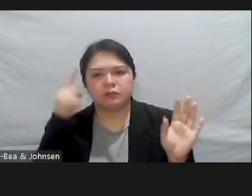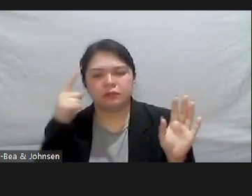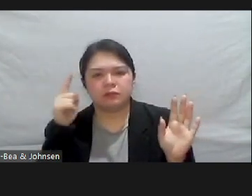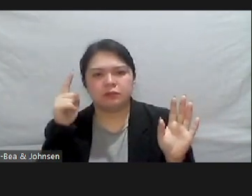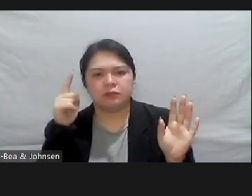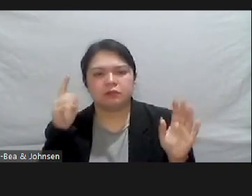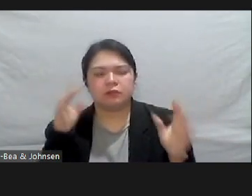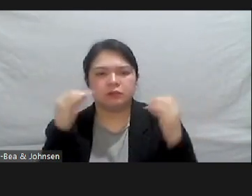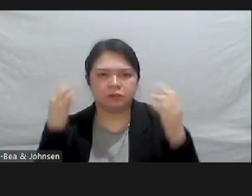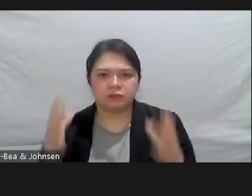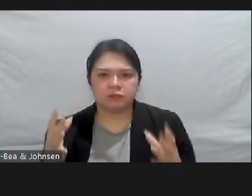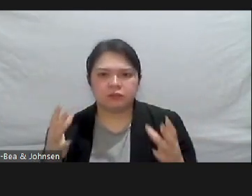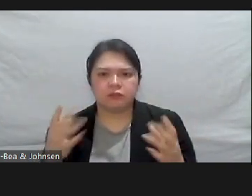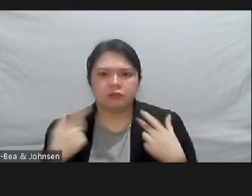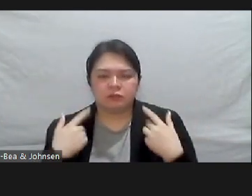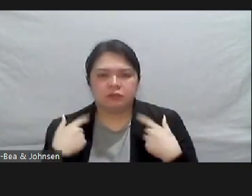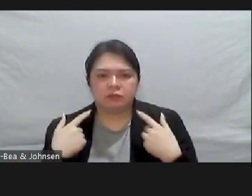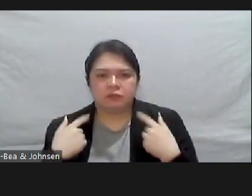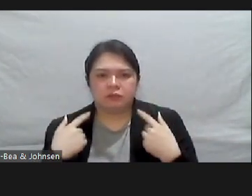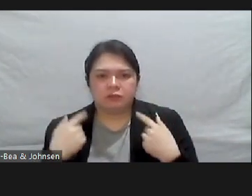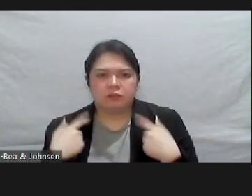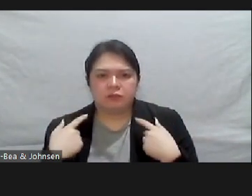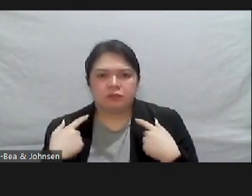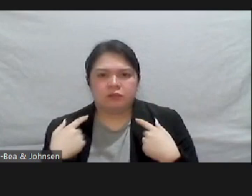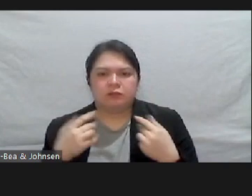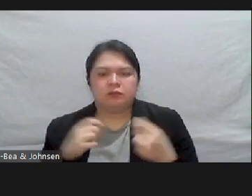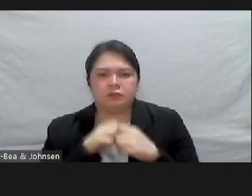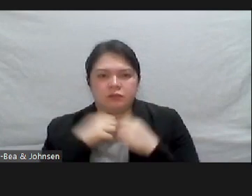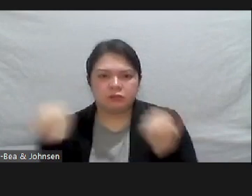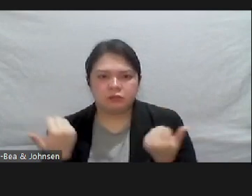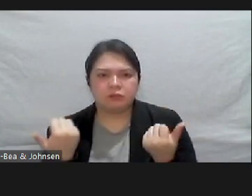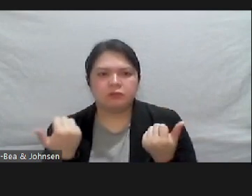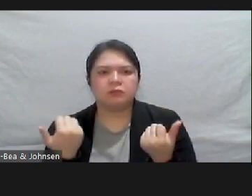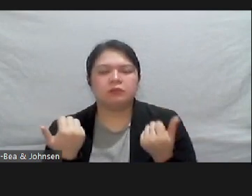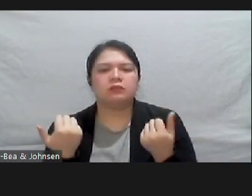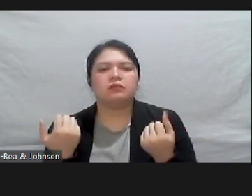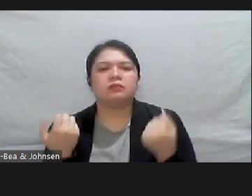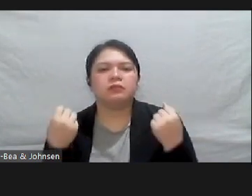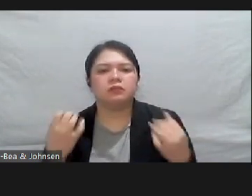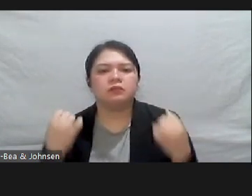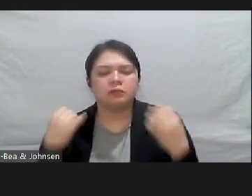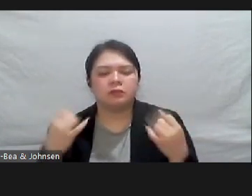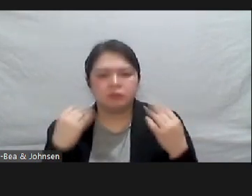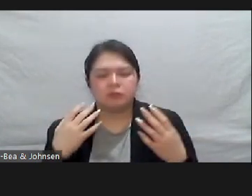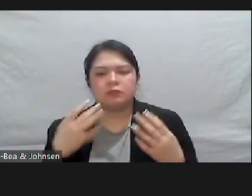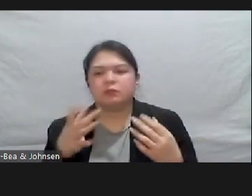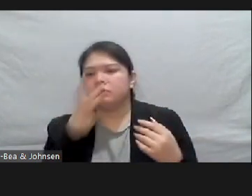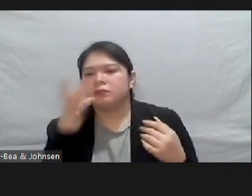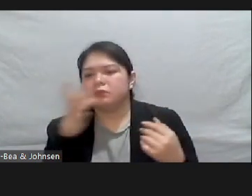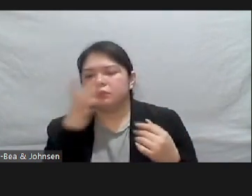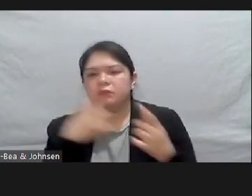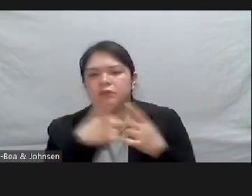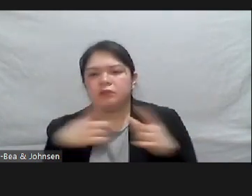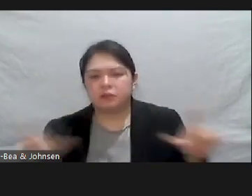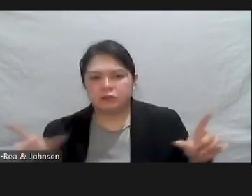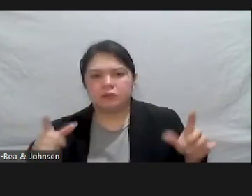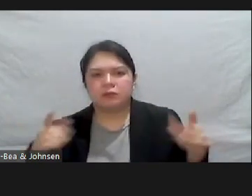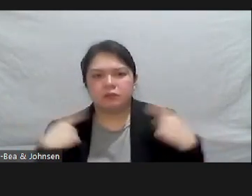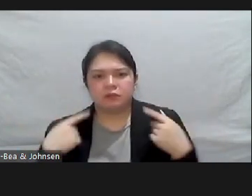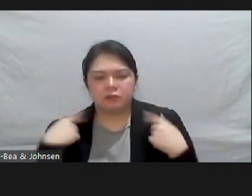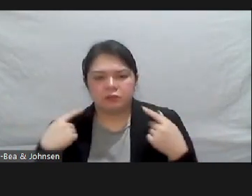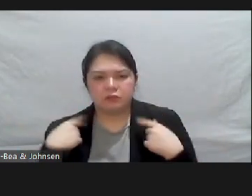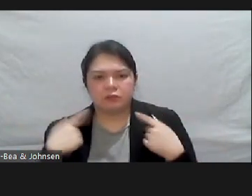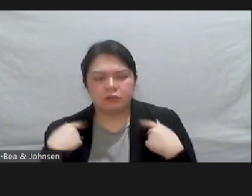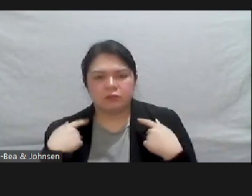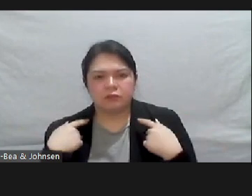teacher na ano lang, ano? Kung paano nila gagamitin pa rin yun. Kasi marami nang ginawang mother tongue primer lessons,